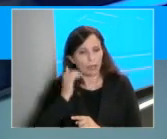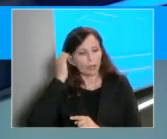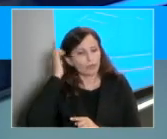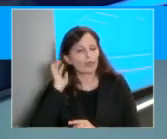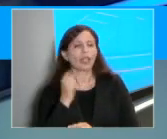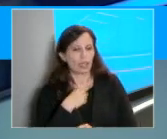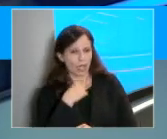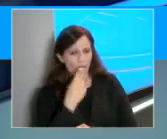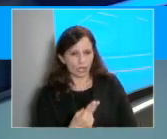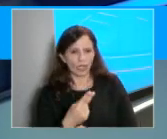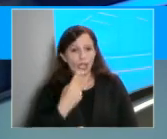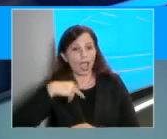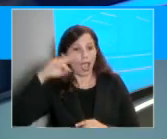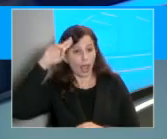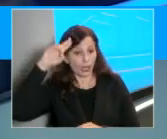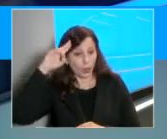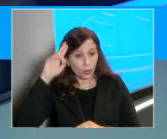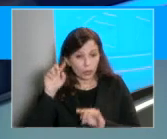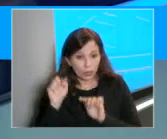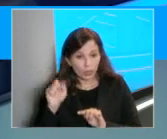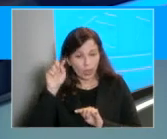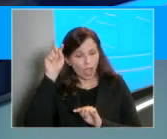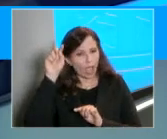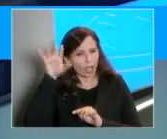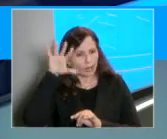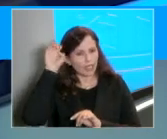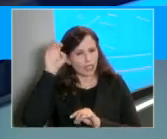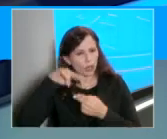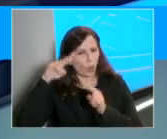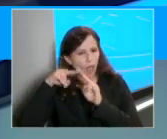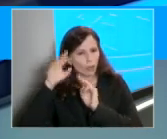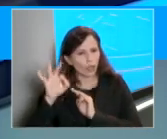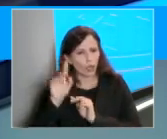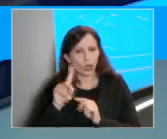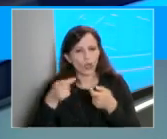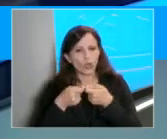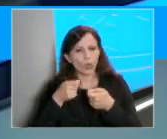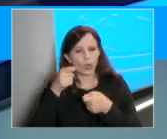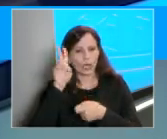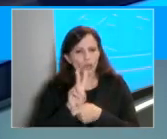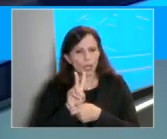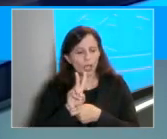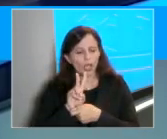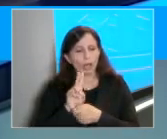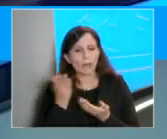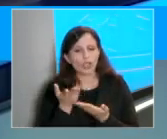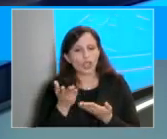הליכוד, כתנועת הליכוד, לא ראינו שהאג'נדה שלו זה שמירה על מה שלנו חשוב. אבל האג'נדה של נתניהו